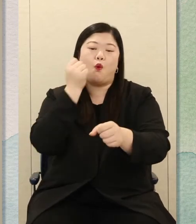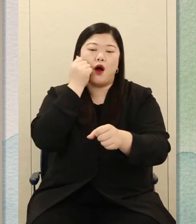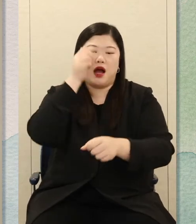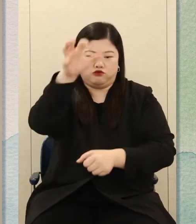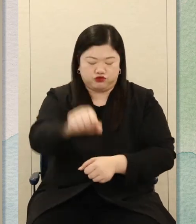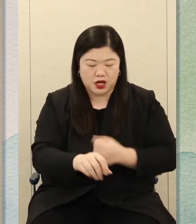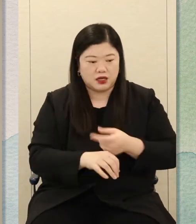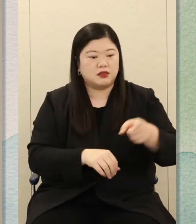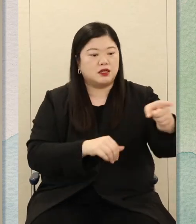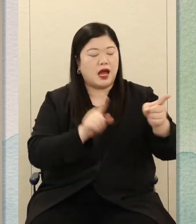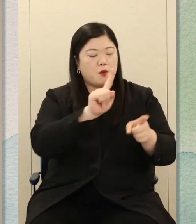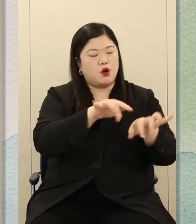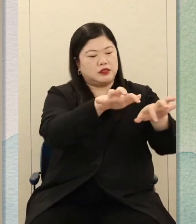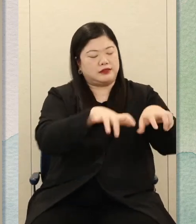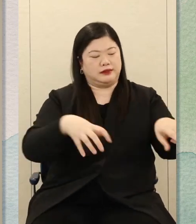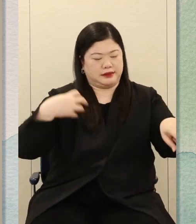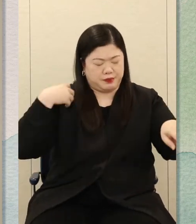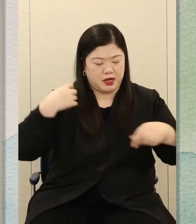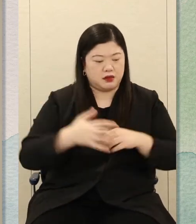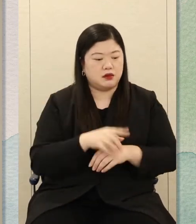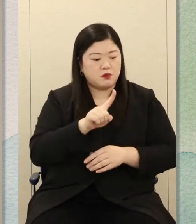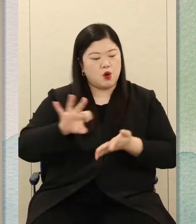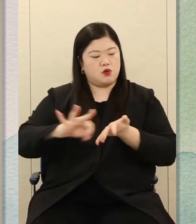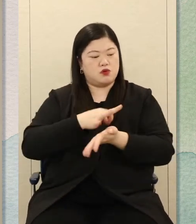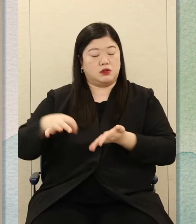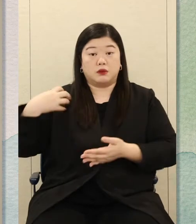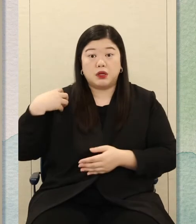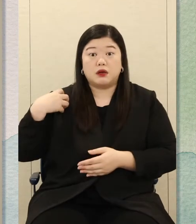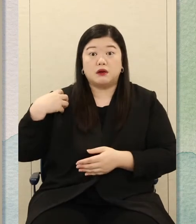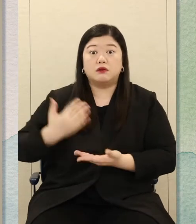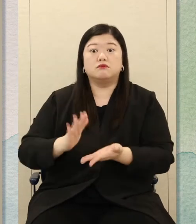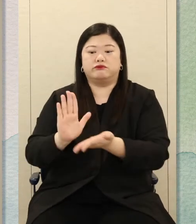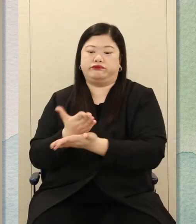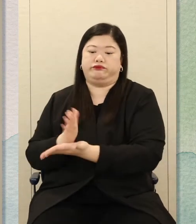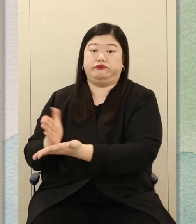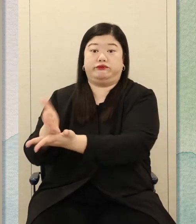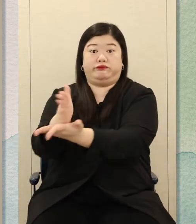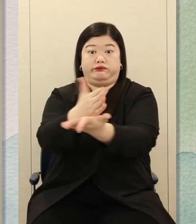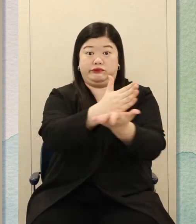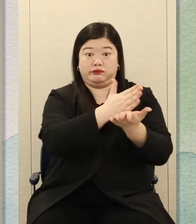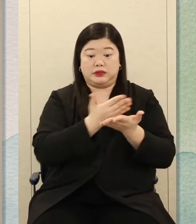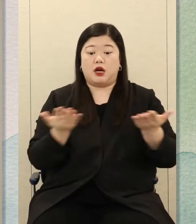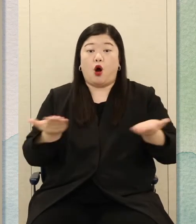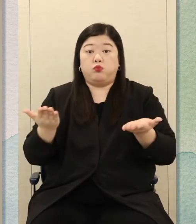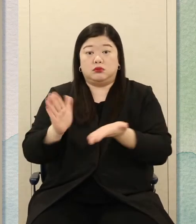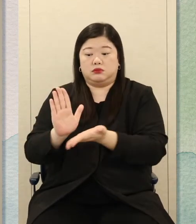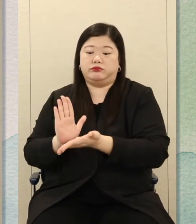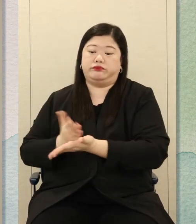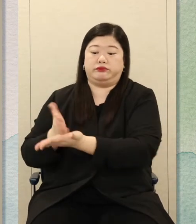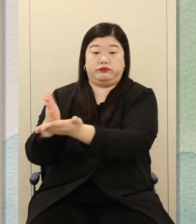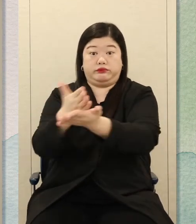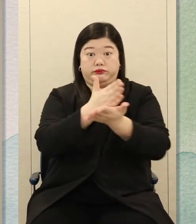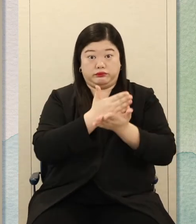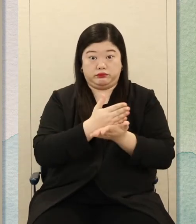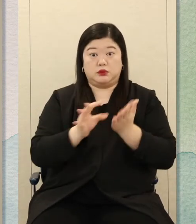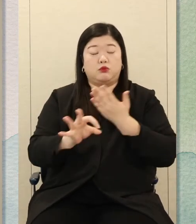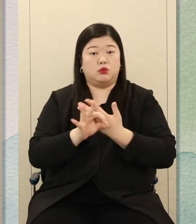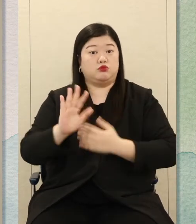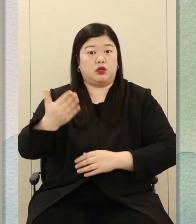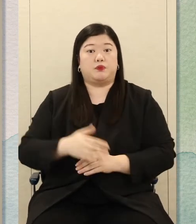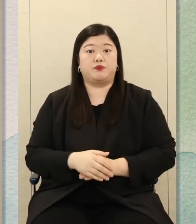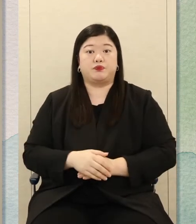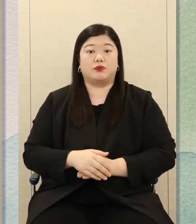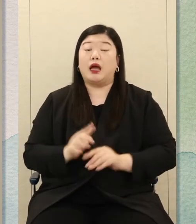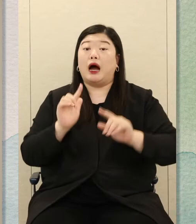예, 외국은 아주 철저하게 하죠. 예, 외국 사람들은 전부 핑거 파티를 해요. 그러니까 각자 자기가 먹을 건 자기가 들고